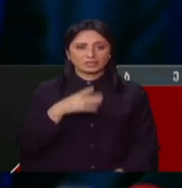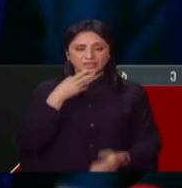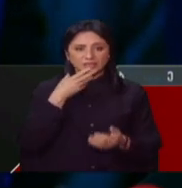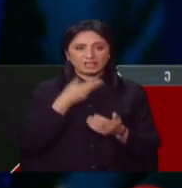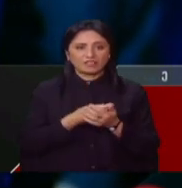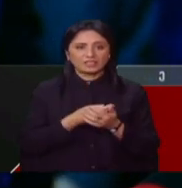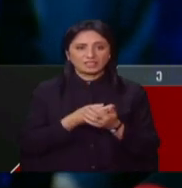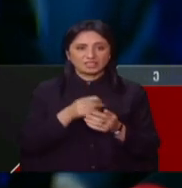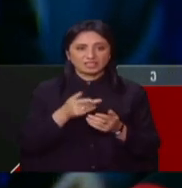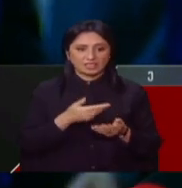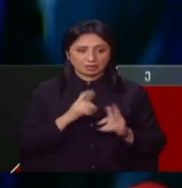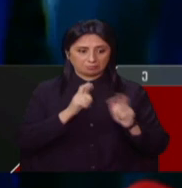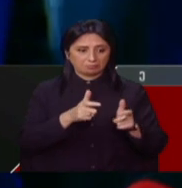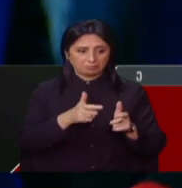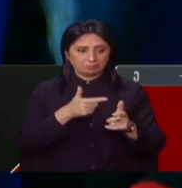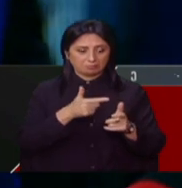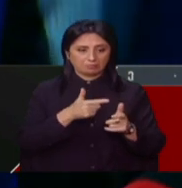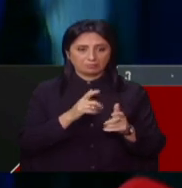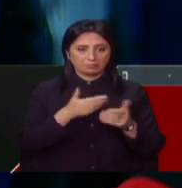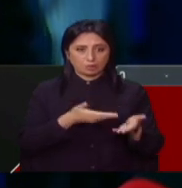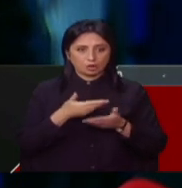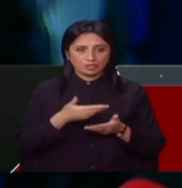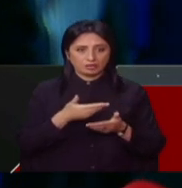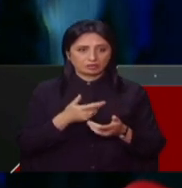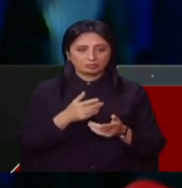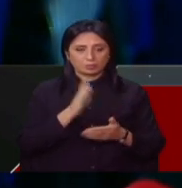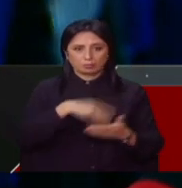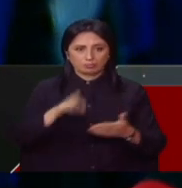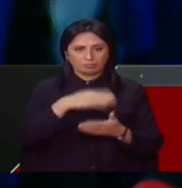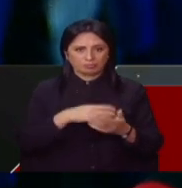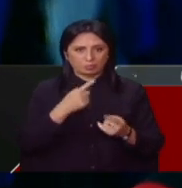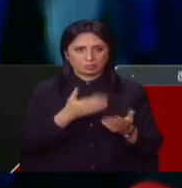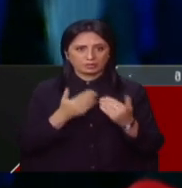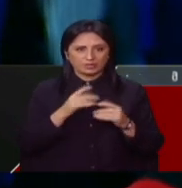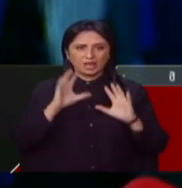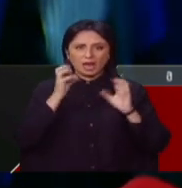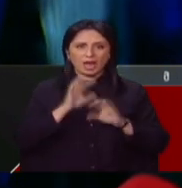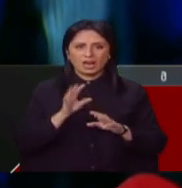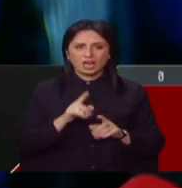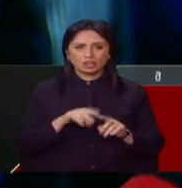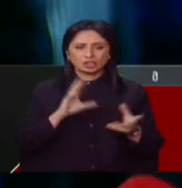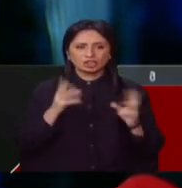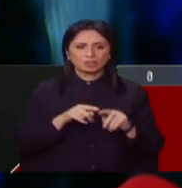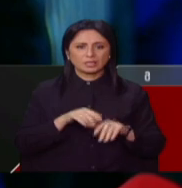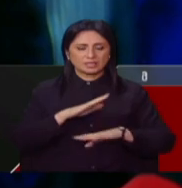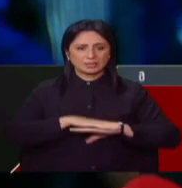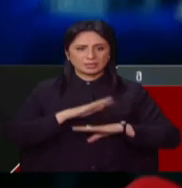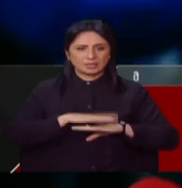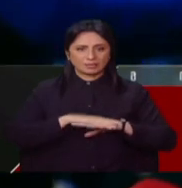თავისი გაგზავნილი მოწვევა ერთ დღეს, მეორე დღეს უკან გაიწვიეს. უბრალოდ არასერიოზულია საერთ ჯამში ესეთი